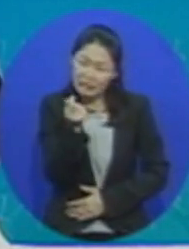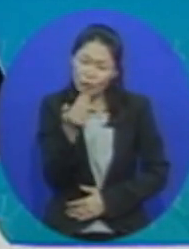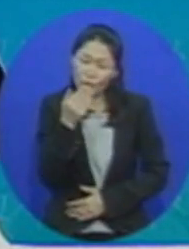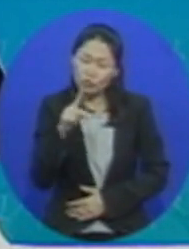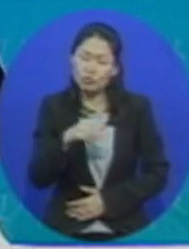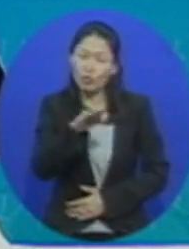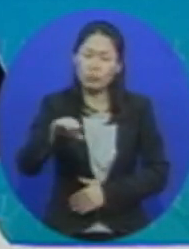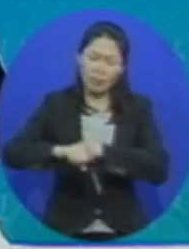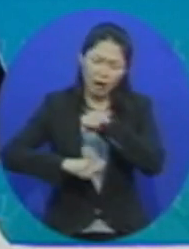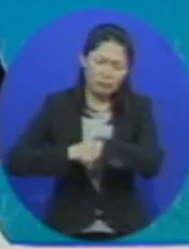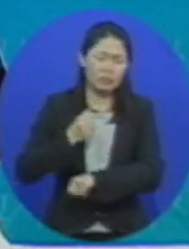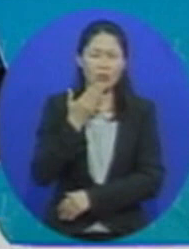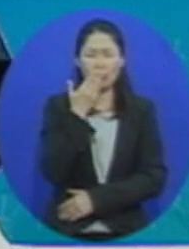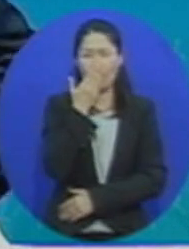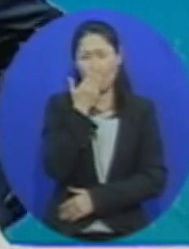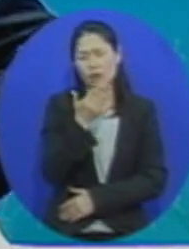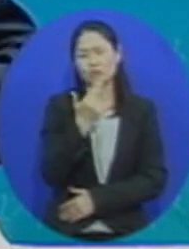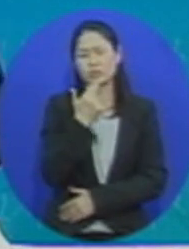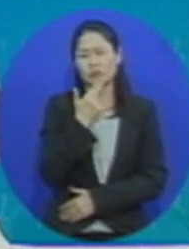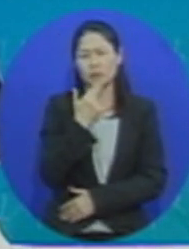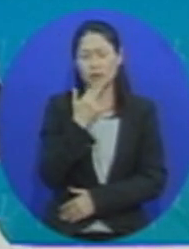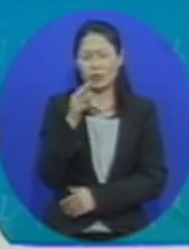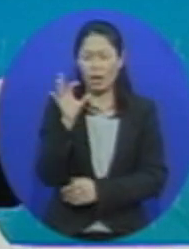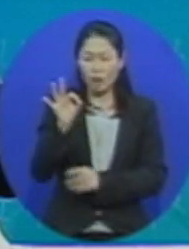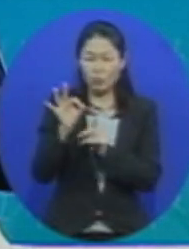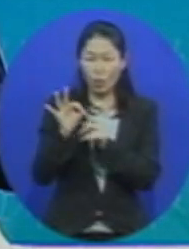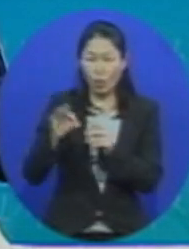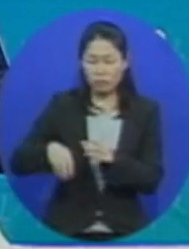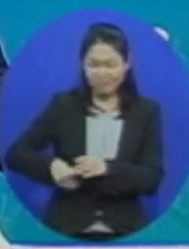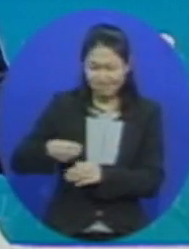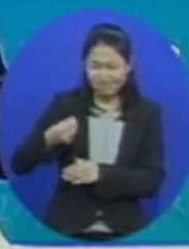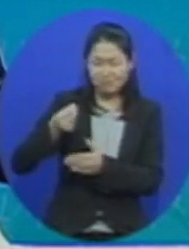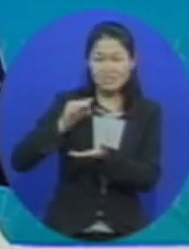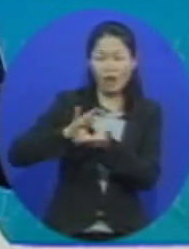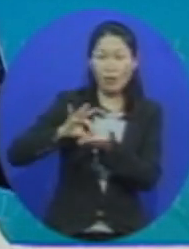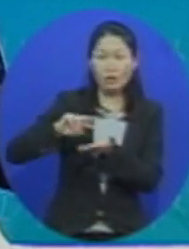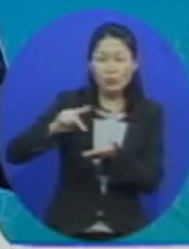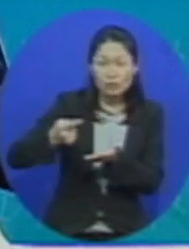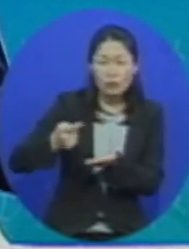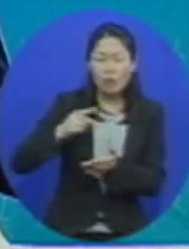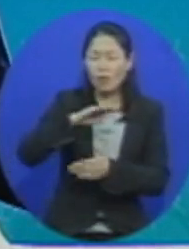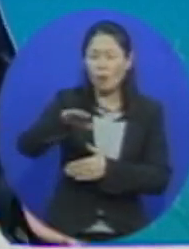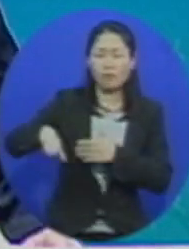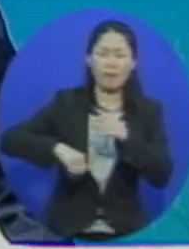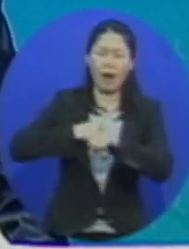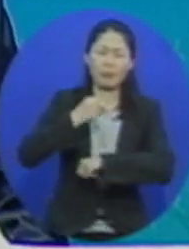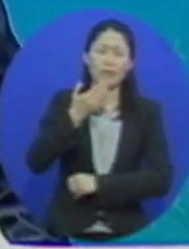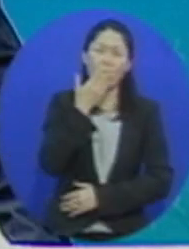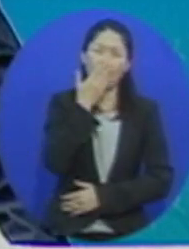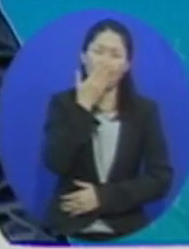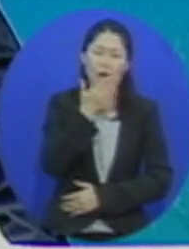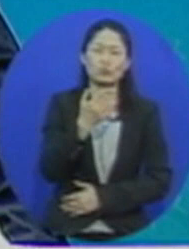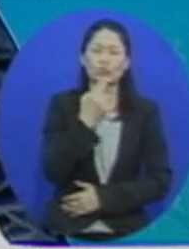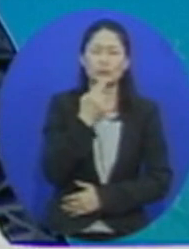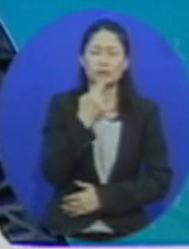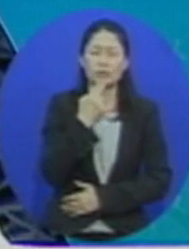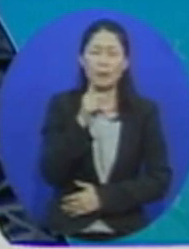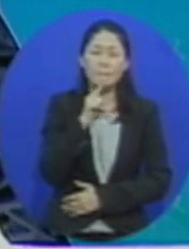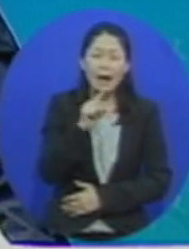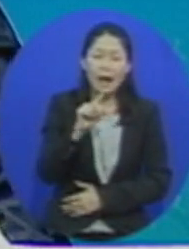마음대로 할 수는 없죠 돈 하나를 써도 여러분 마음대로 할 수 없는 거죠 무슨 말 한마디를